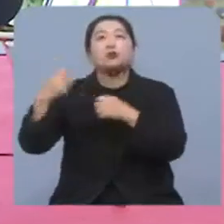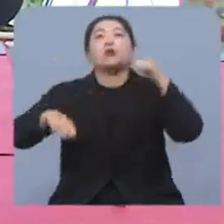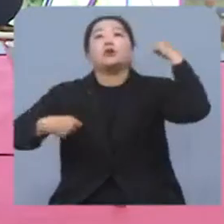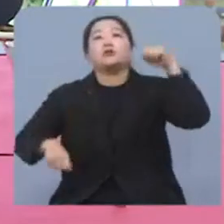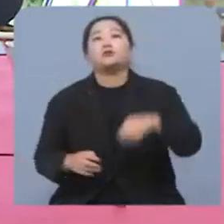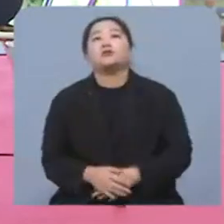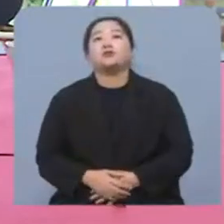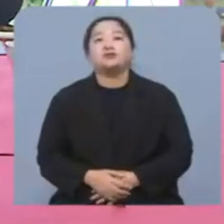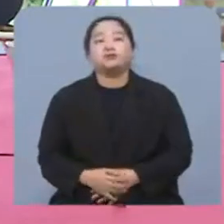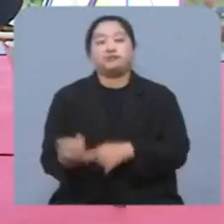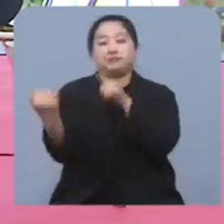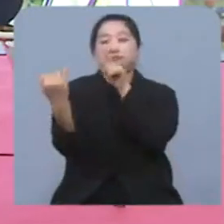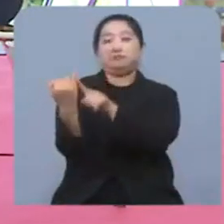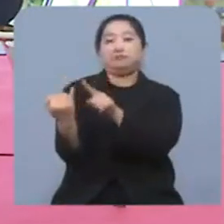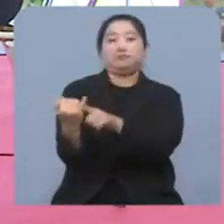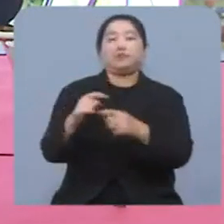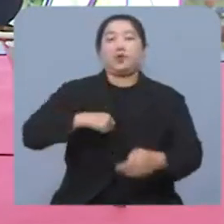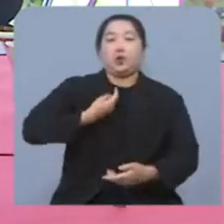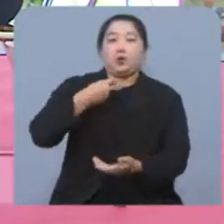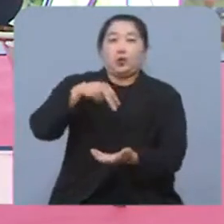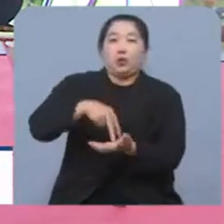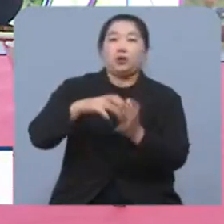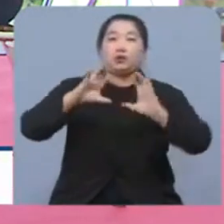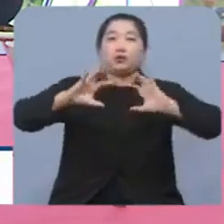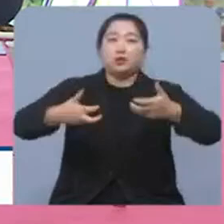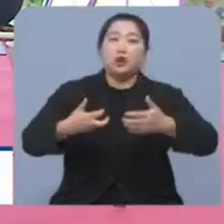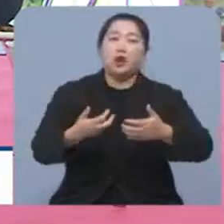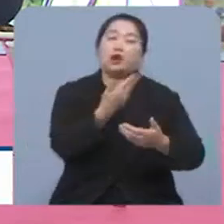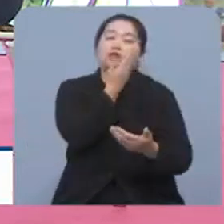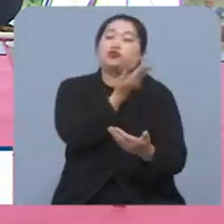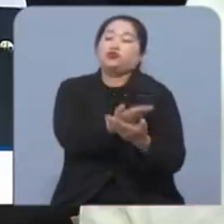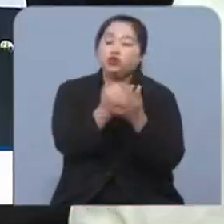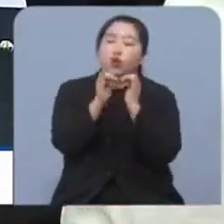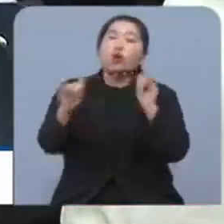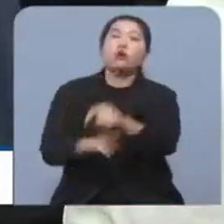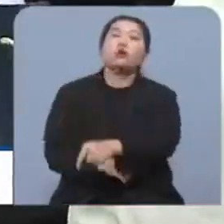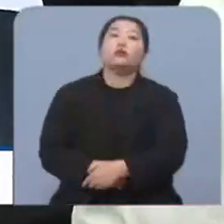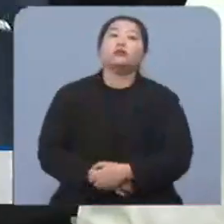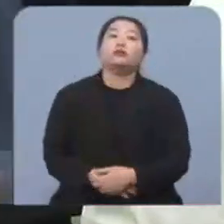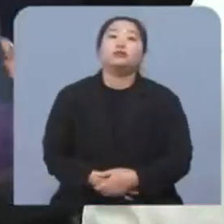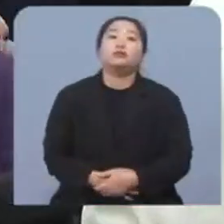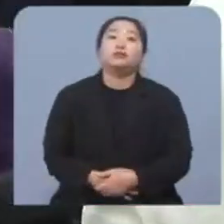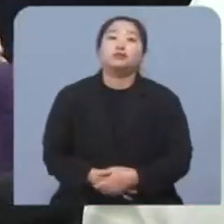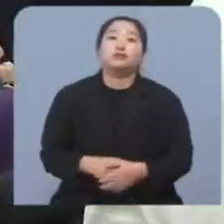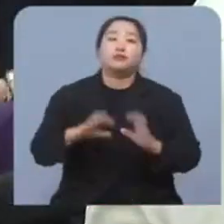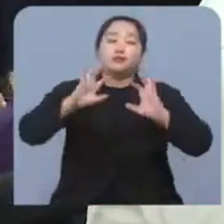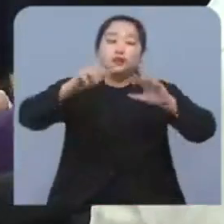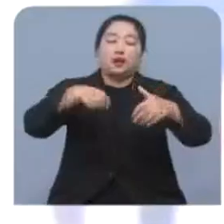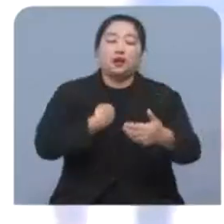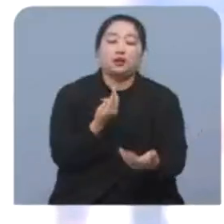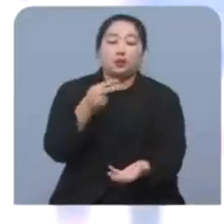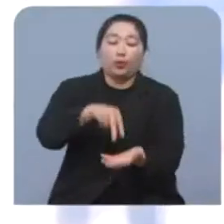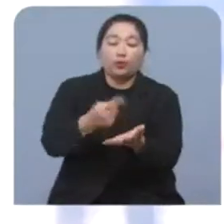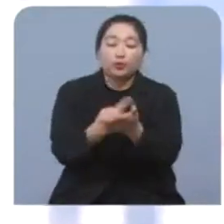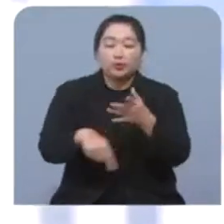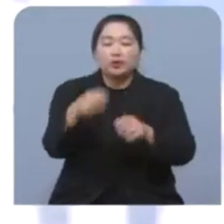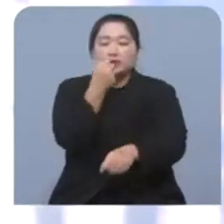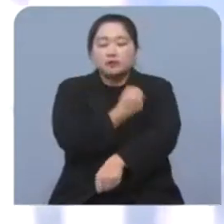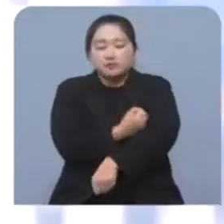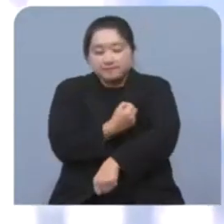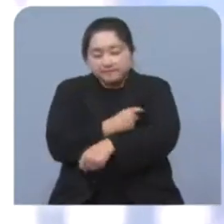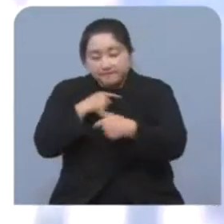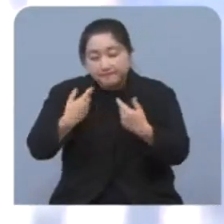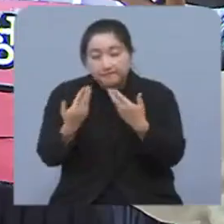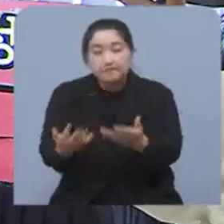이화숙 동지는 말이야 독립운동단체의 핵심 인물이지. 조국 독립을 위해 헌신한 삶의 여정을